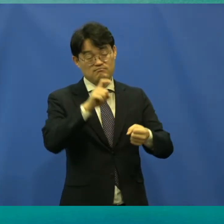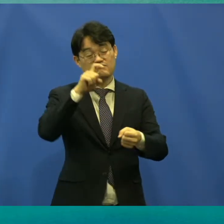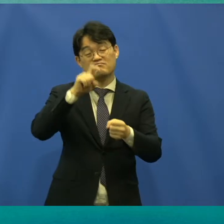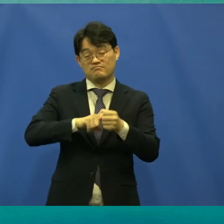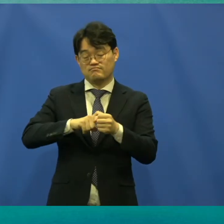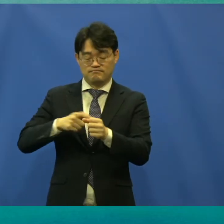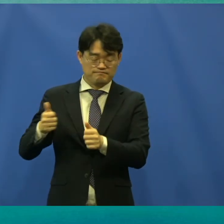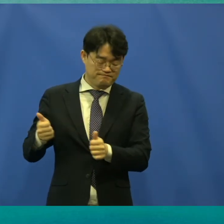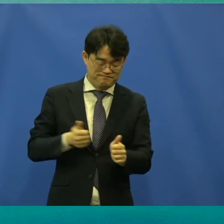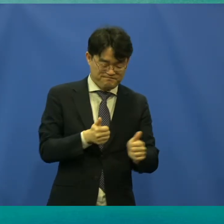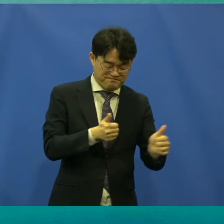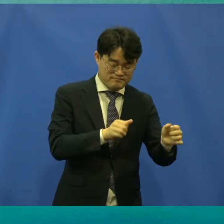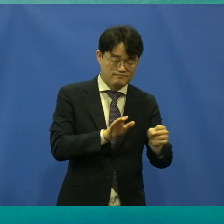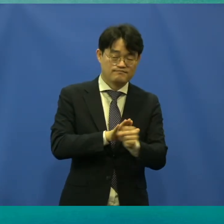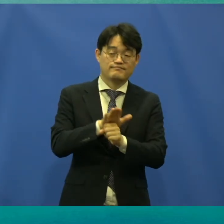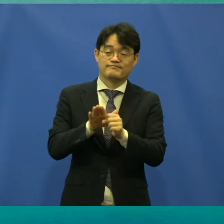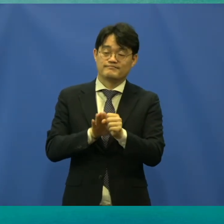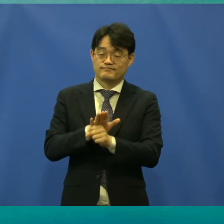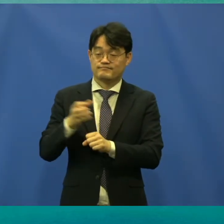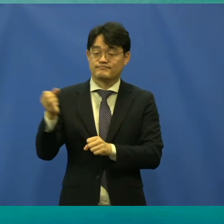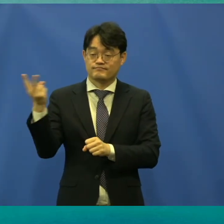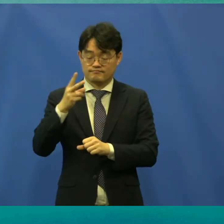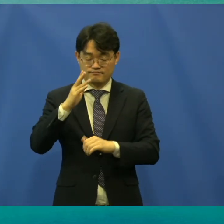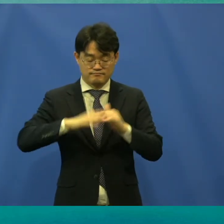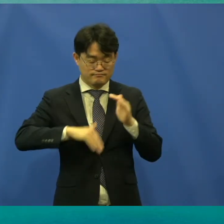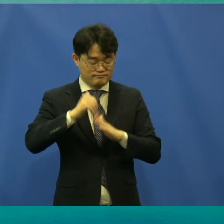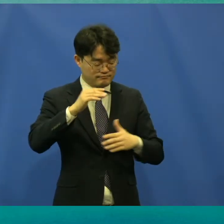다시 우리의 손을 붙잡아 주시고